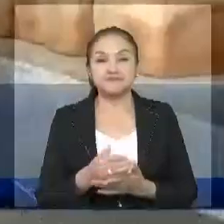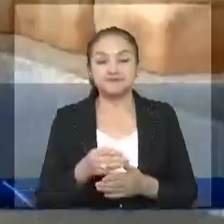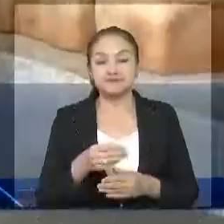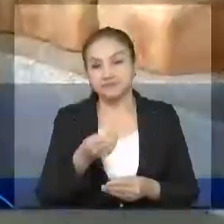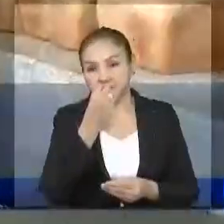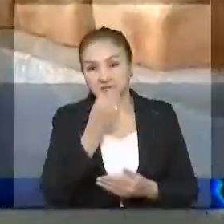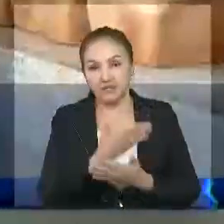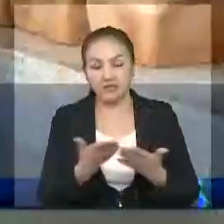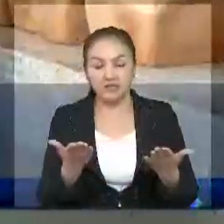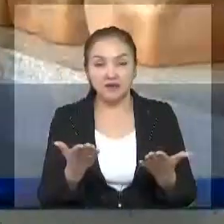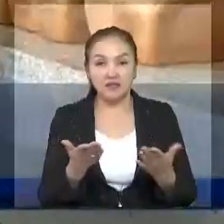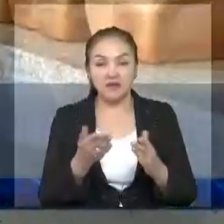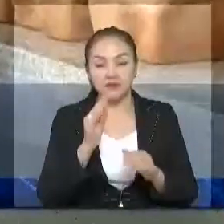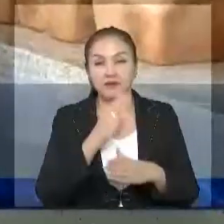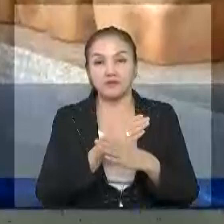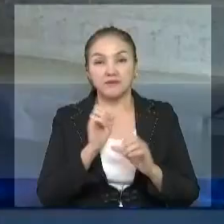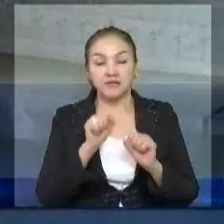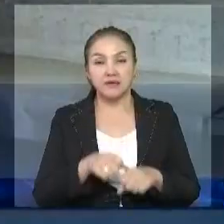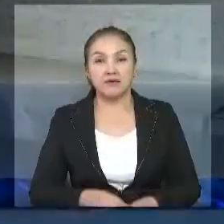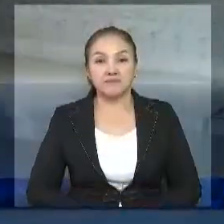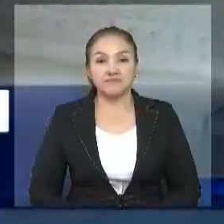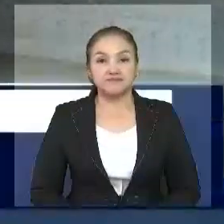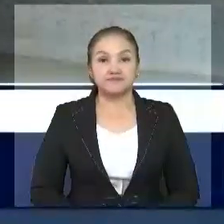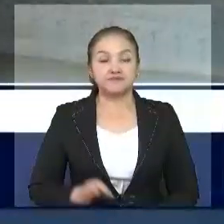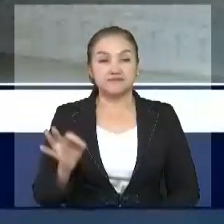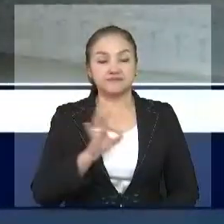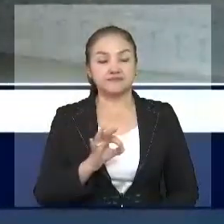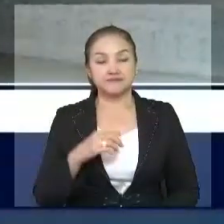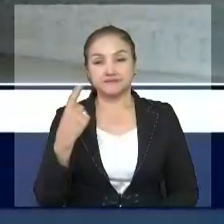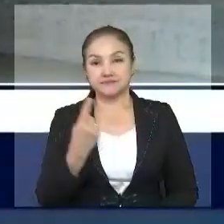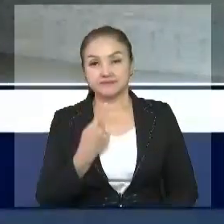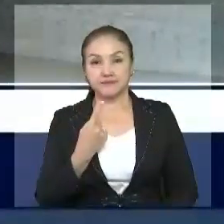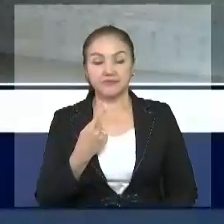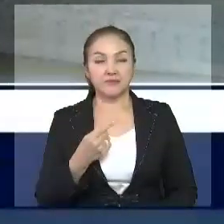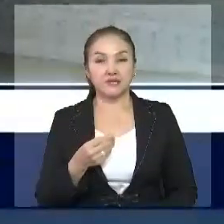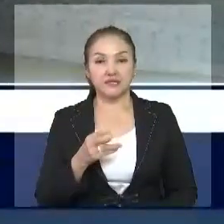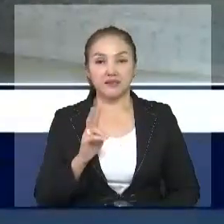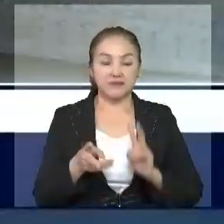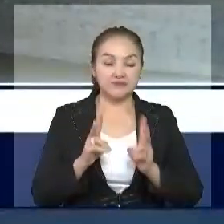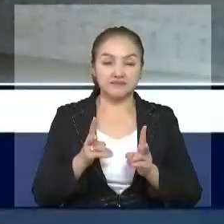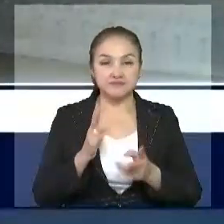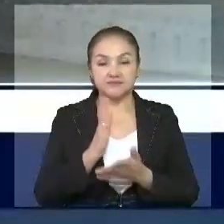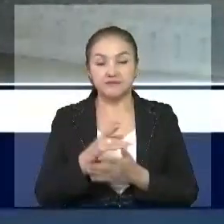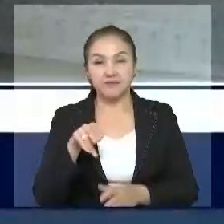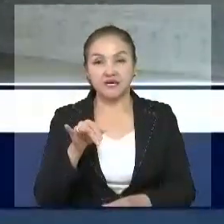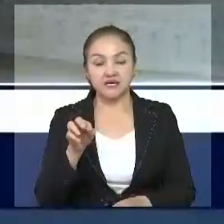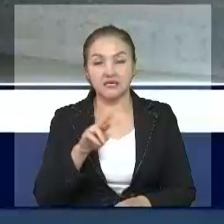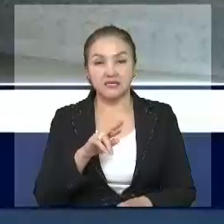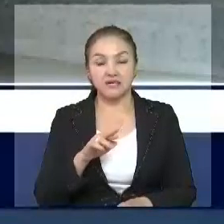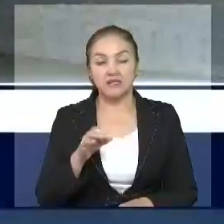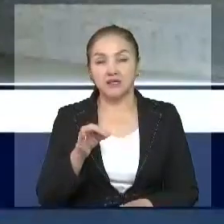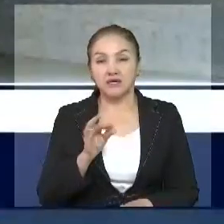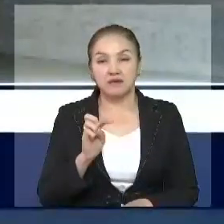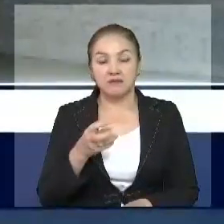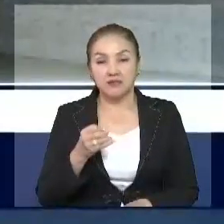азық-түлікпен қамтамасыз етуге үлес қосып отыр. Ауданда жалғыз не ғой, пекарня. Ауданды сосын Степное осы